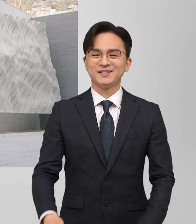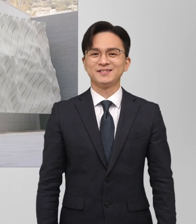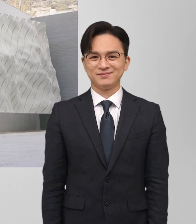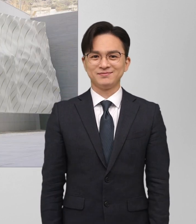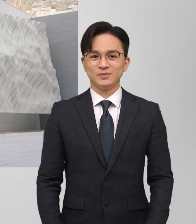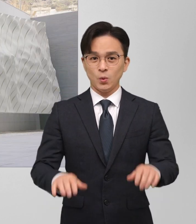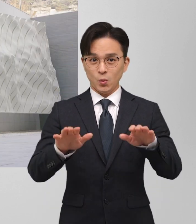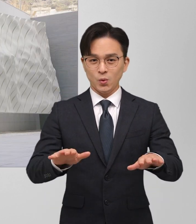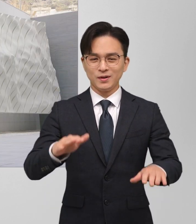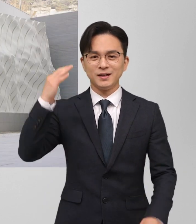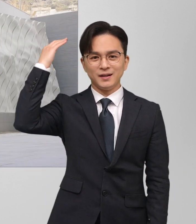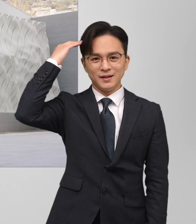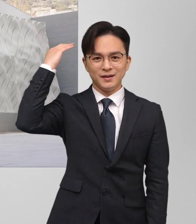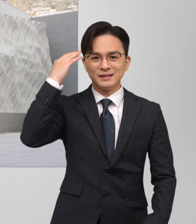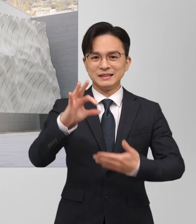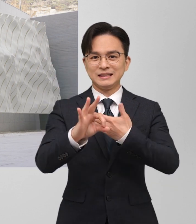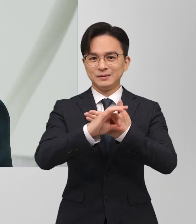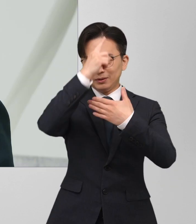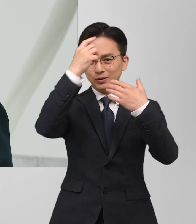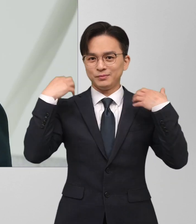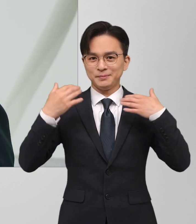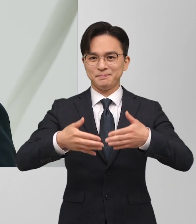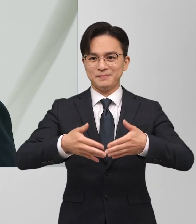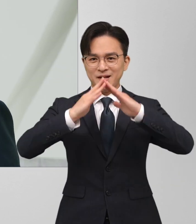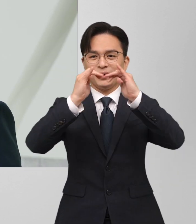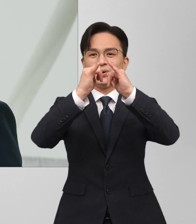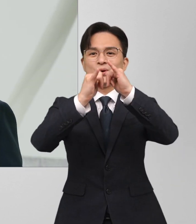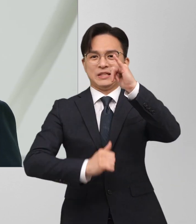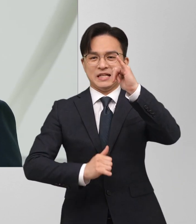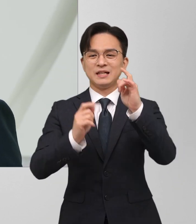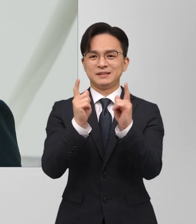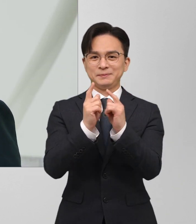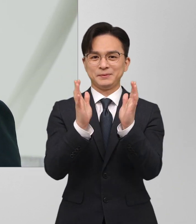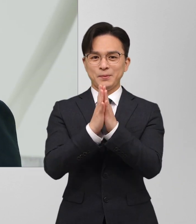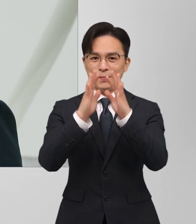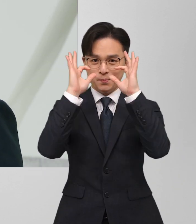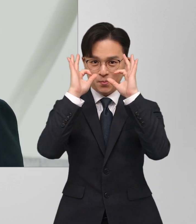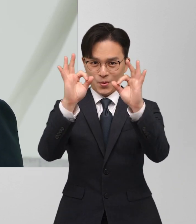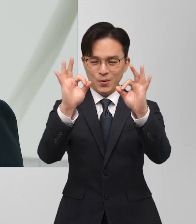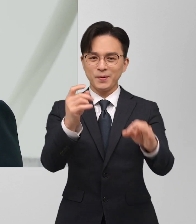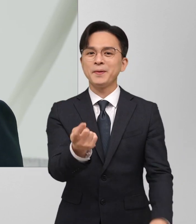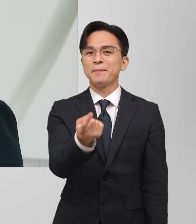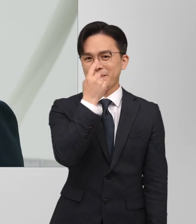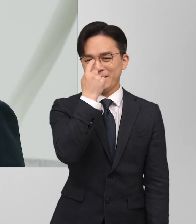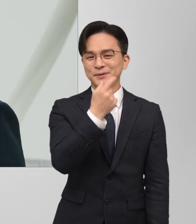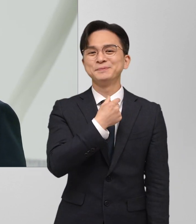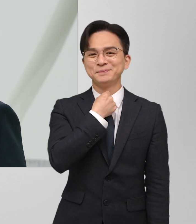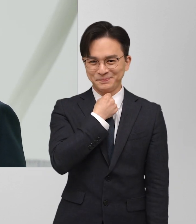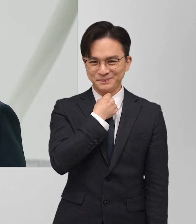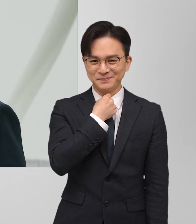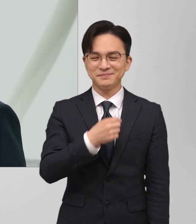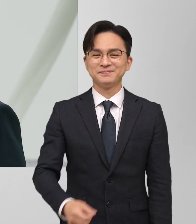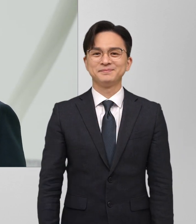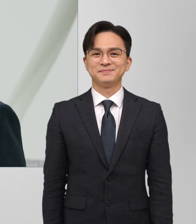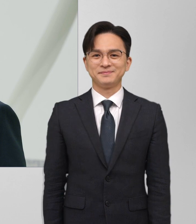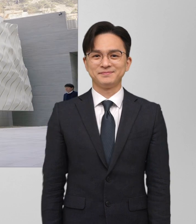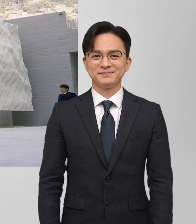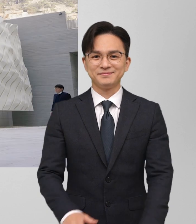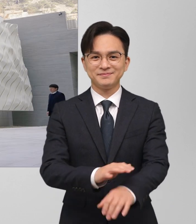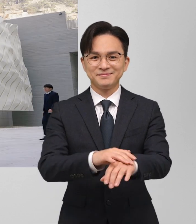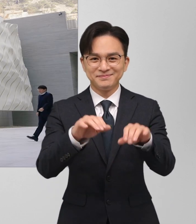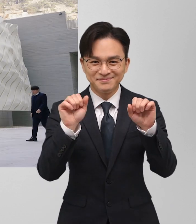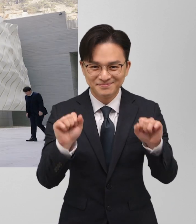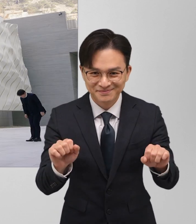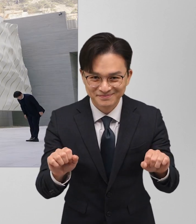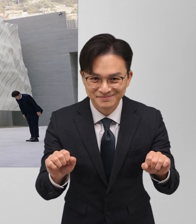오늘 저도 한번 직접 체험을 해보면서 대한민국 임시정부에 대한 의의를 다시 한번 되새겨 보려고 합니다.